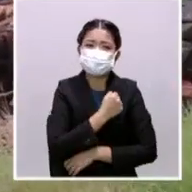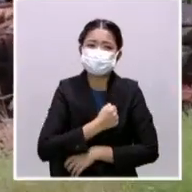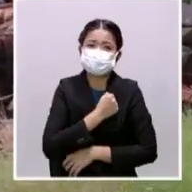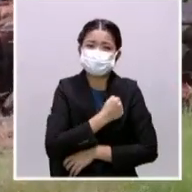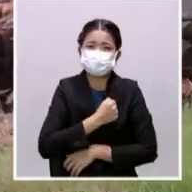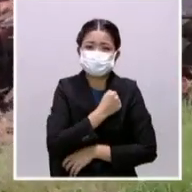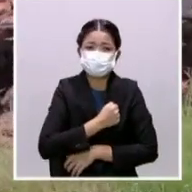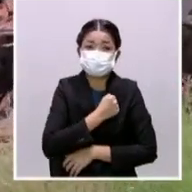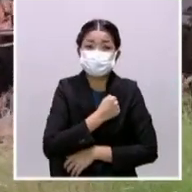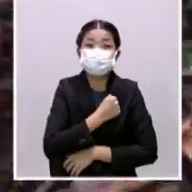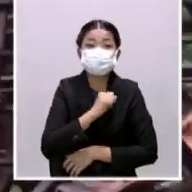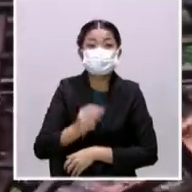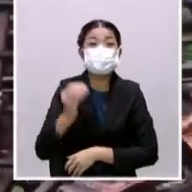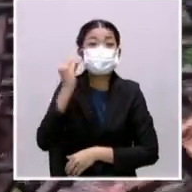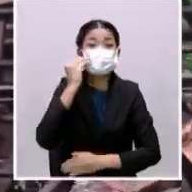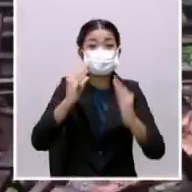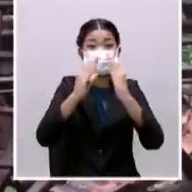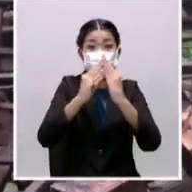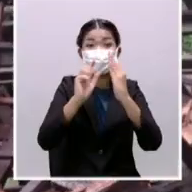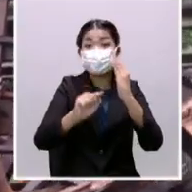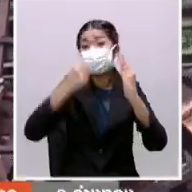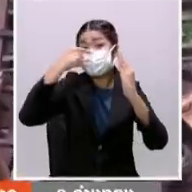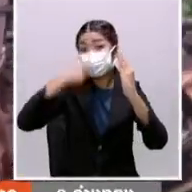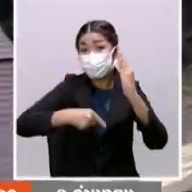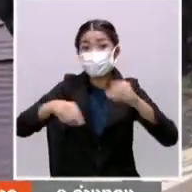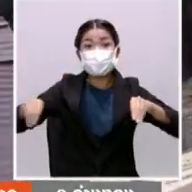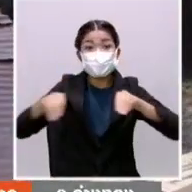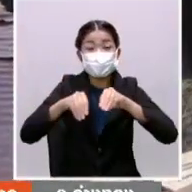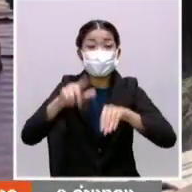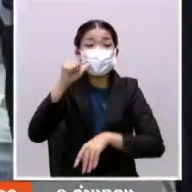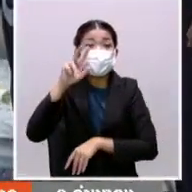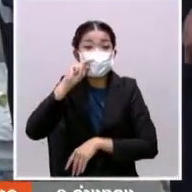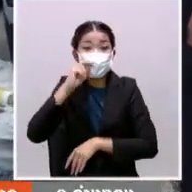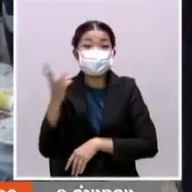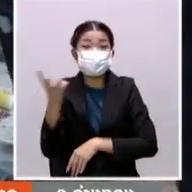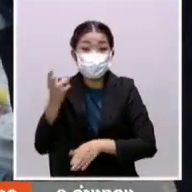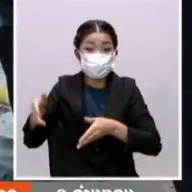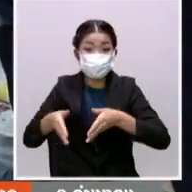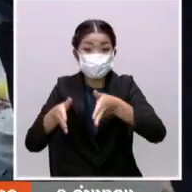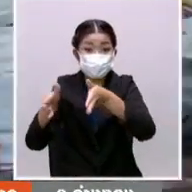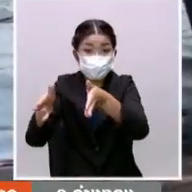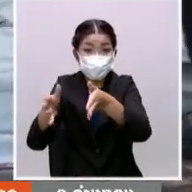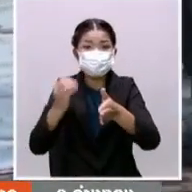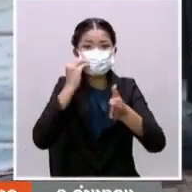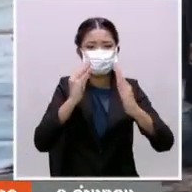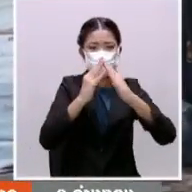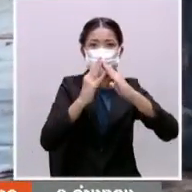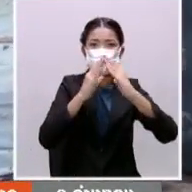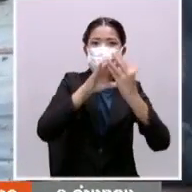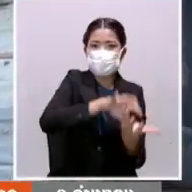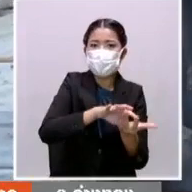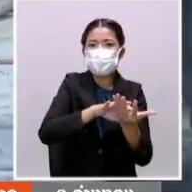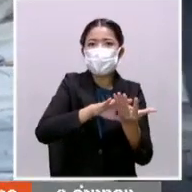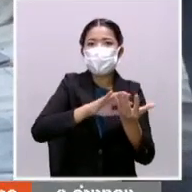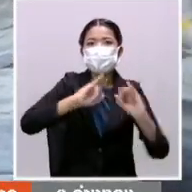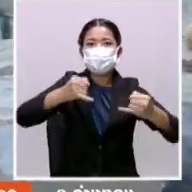นกันนะครับเกิดเหตุบ้านทรงไทยริมแม่น้ำน้อยตำบลบางจักอำเภอวิเศษชัยชาญพังถล่มลงมาครับทับเจ้